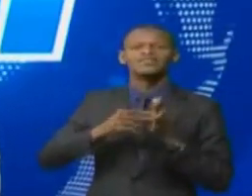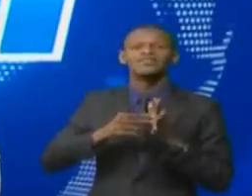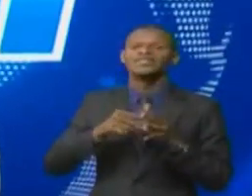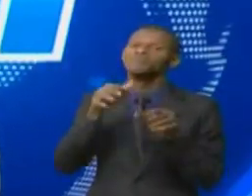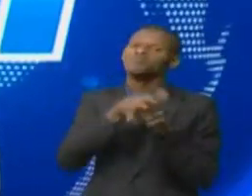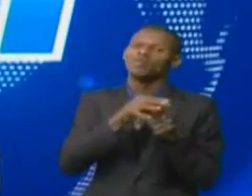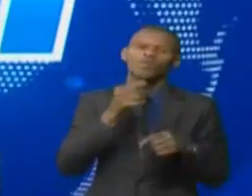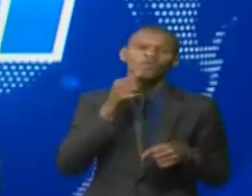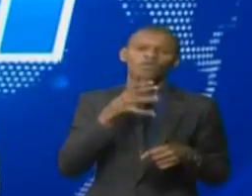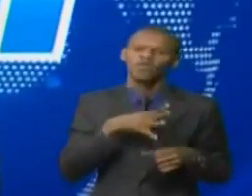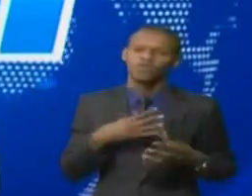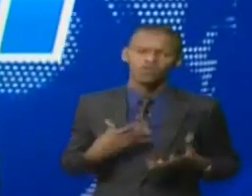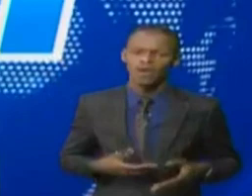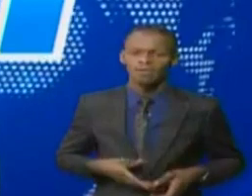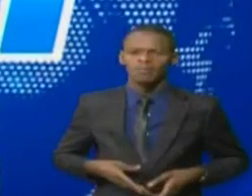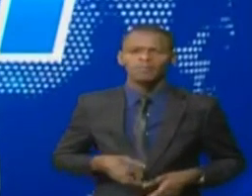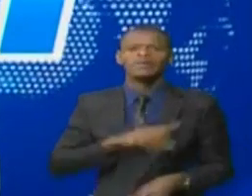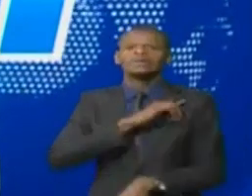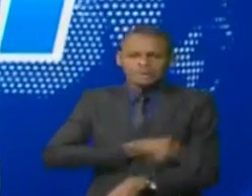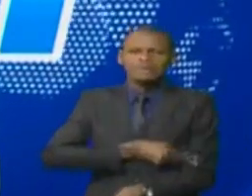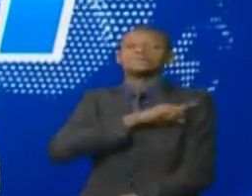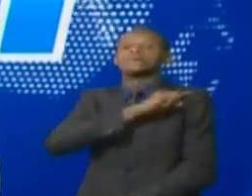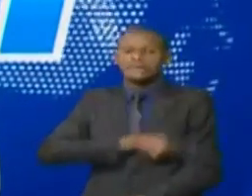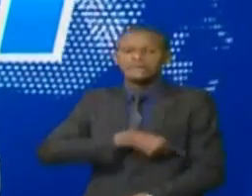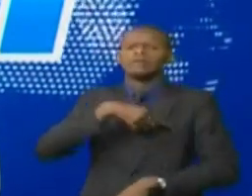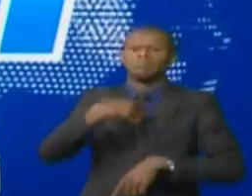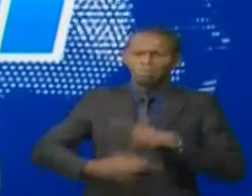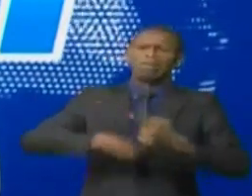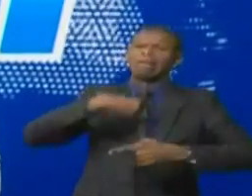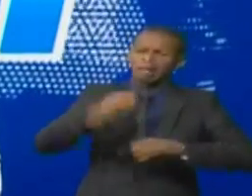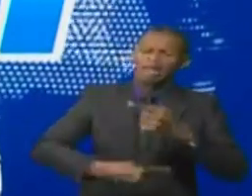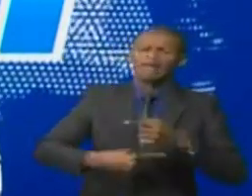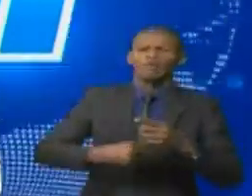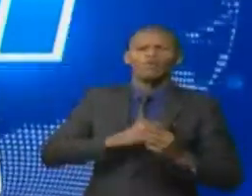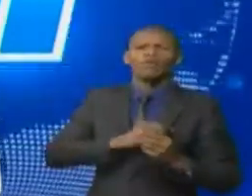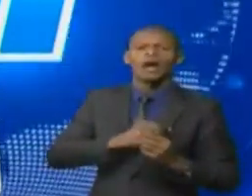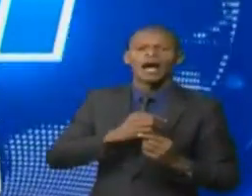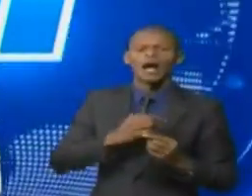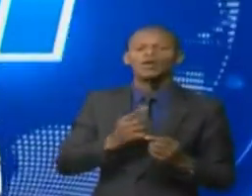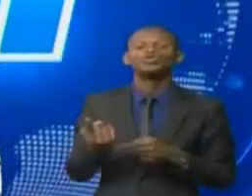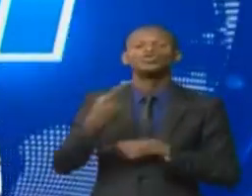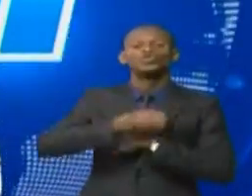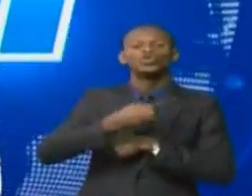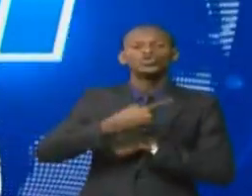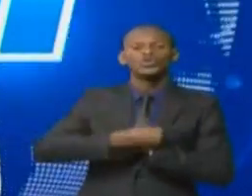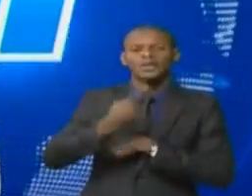cette journée ont été lancées par la ministre provinciale du genre famille et enfants, Denise Moulouka.